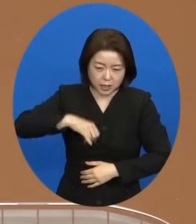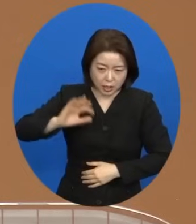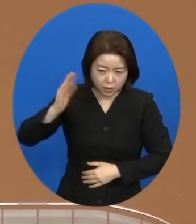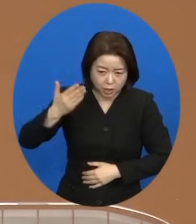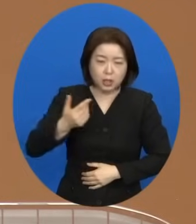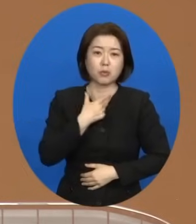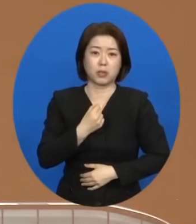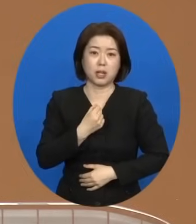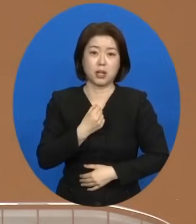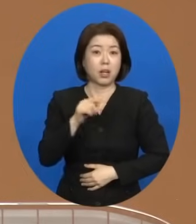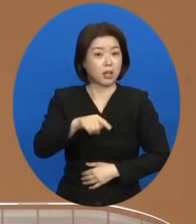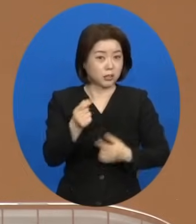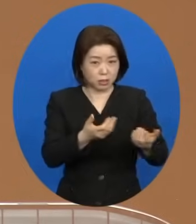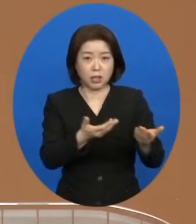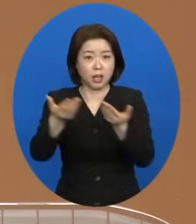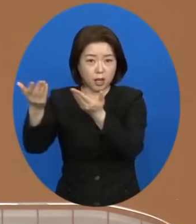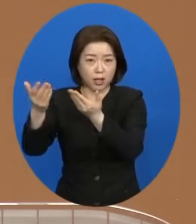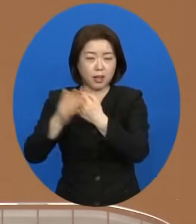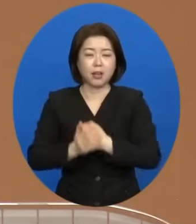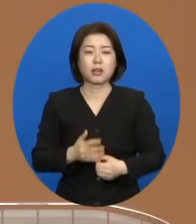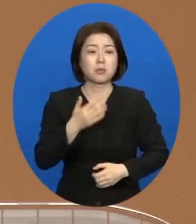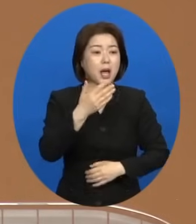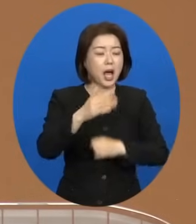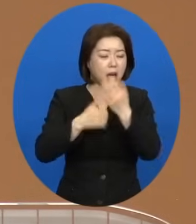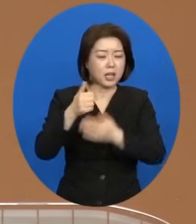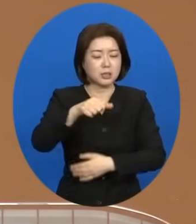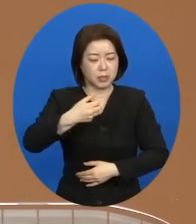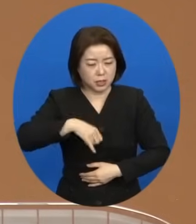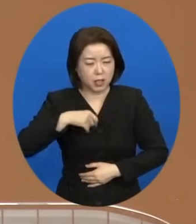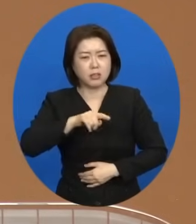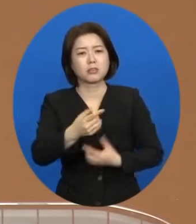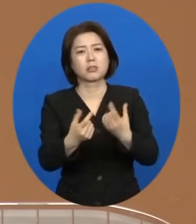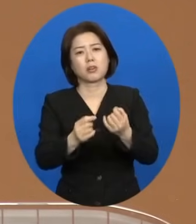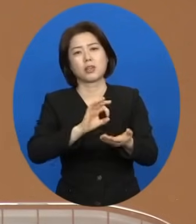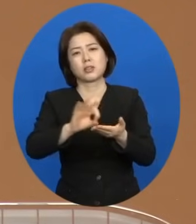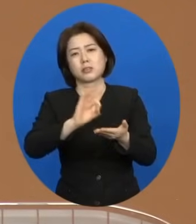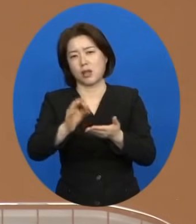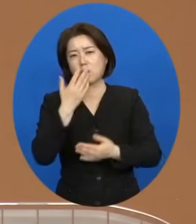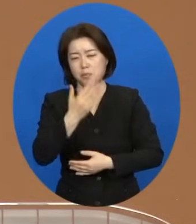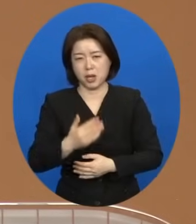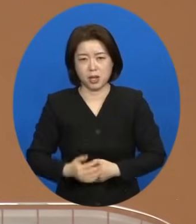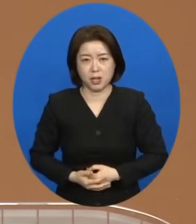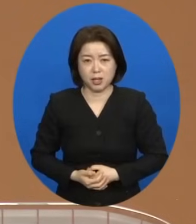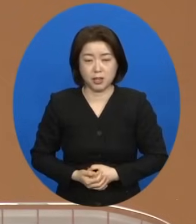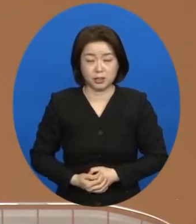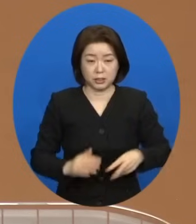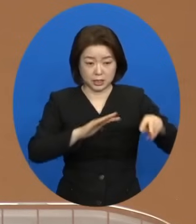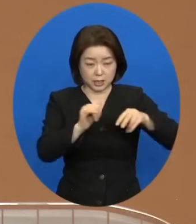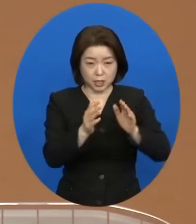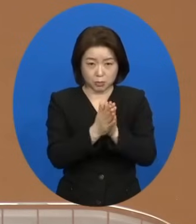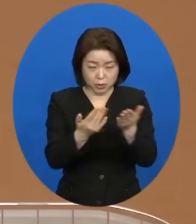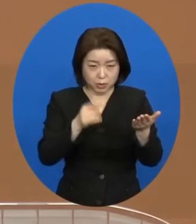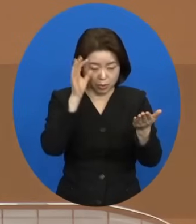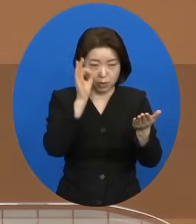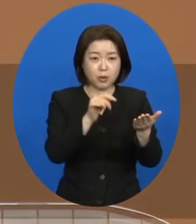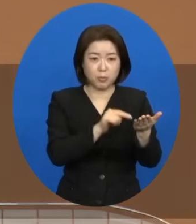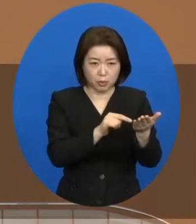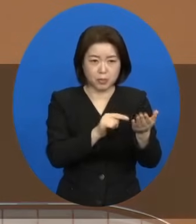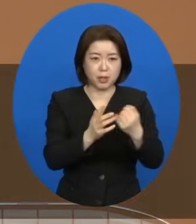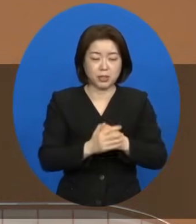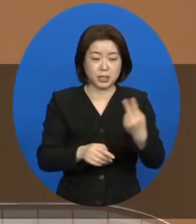보십시오 하나님께서 여러분들 자녀를 그렇게 사용하실 줄로 믿습니다 사무엘서의 표현에 의하면 이런 표현이 있어요 2장